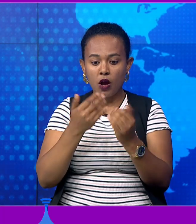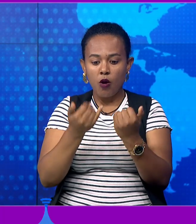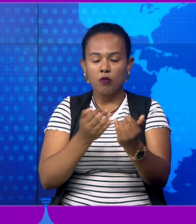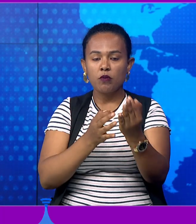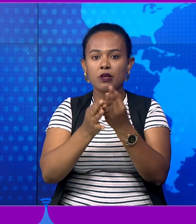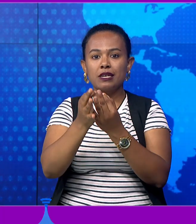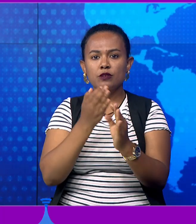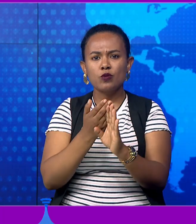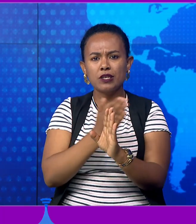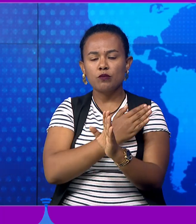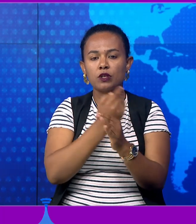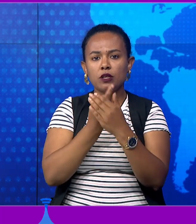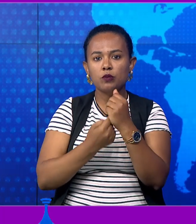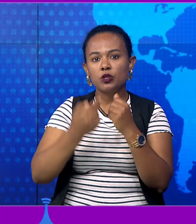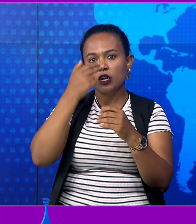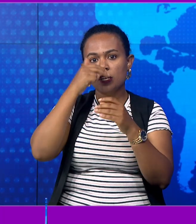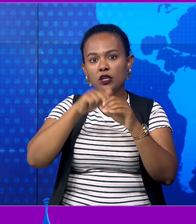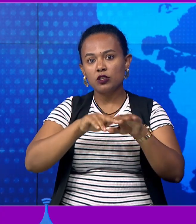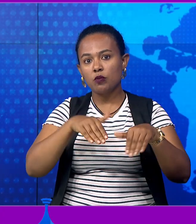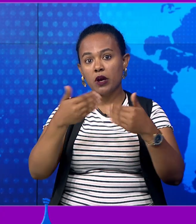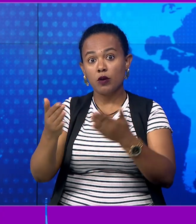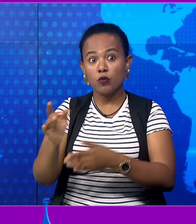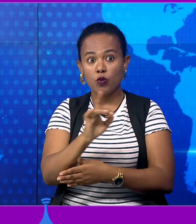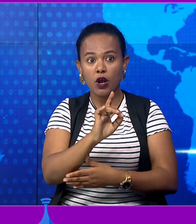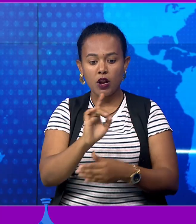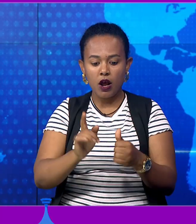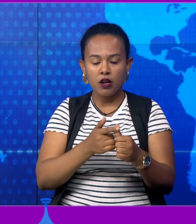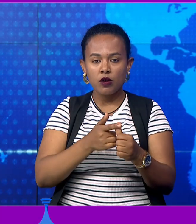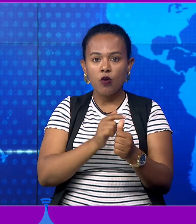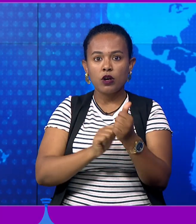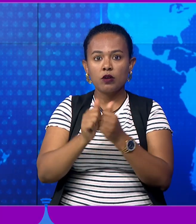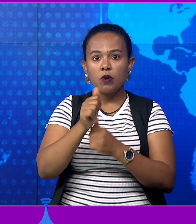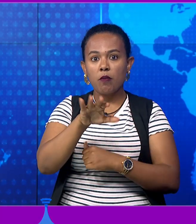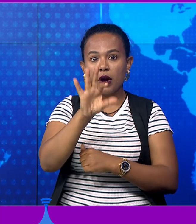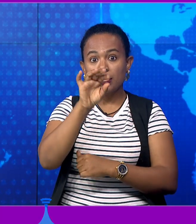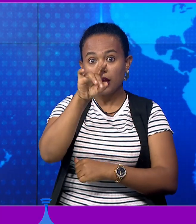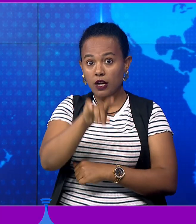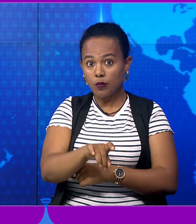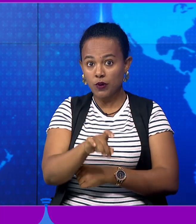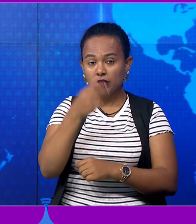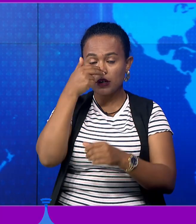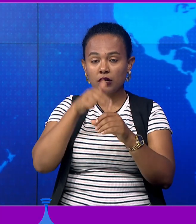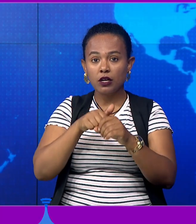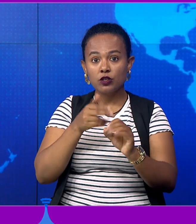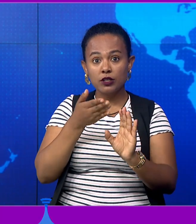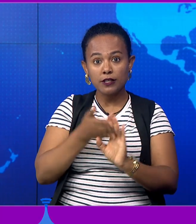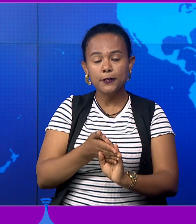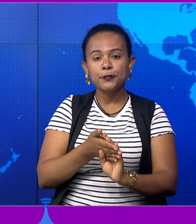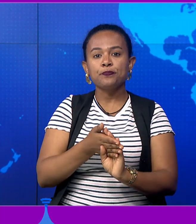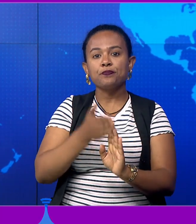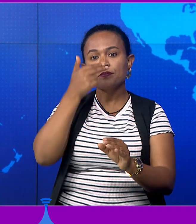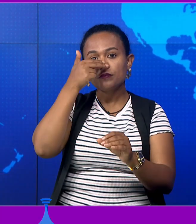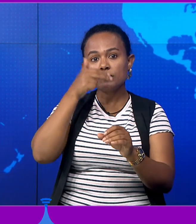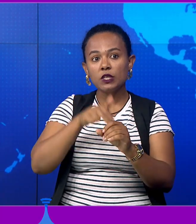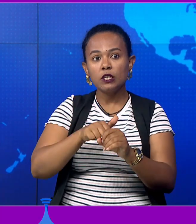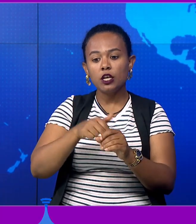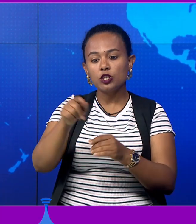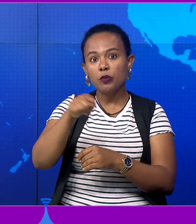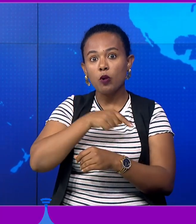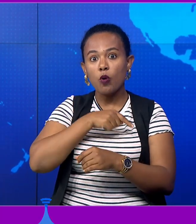ቅደም ተከተል ብቻ ነዳጅ የሚያቀርቡ ይሆናል። አንደኛው ቅድሚያ ማግኘት ያለበት ከነዳጅ አንጻር ነዳጅ